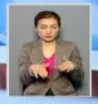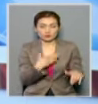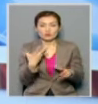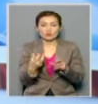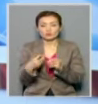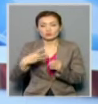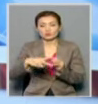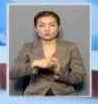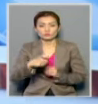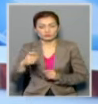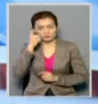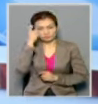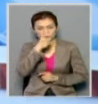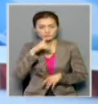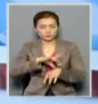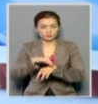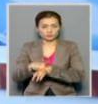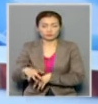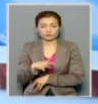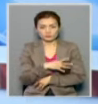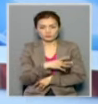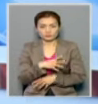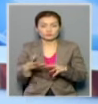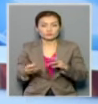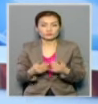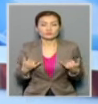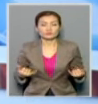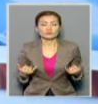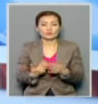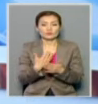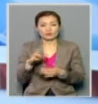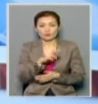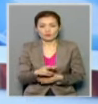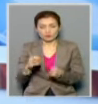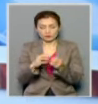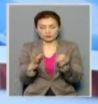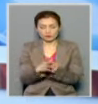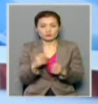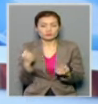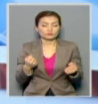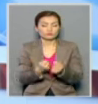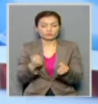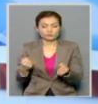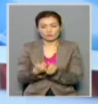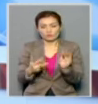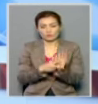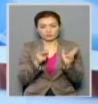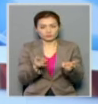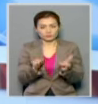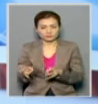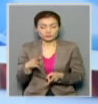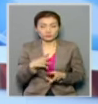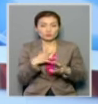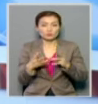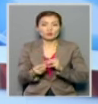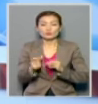задержали 30 водителей, которые управляли транспортом в пьяном угаре. Статистика января – 15 дорожных происшествий и 8 погибших.